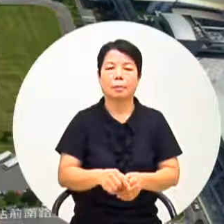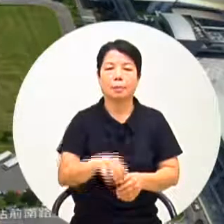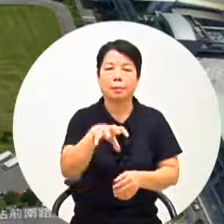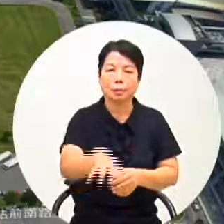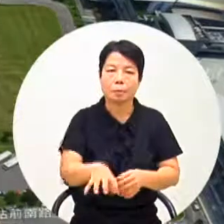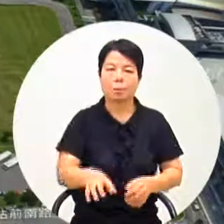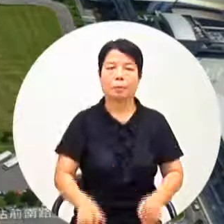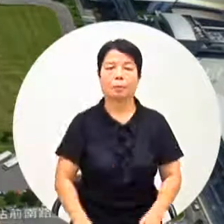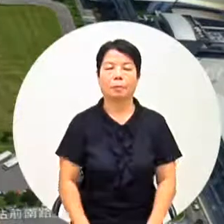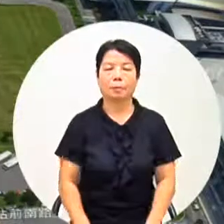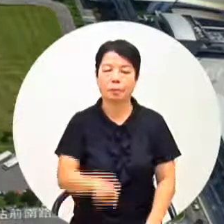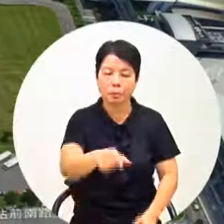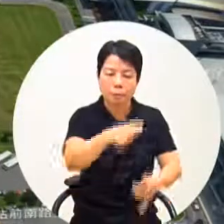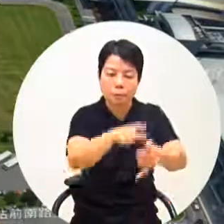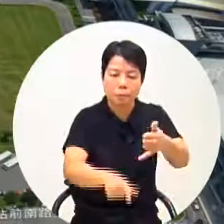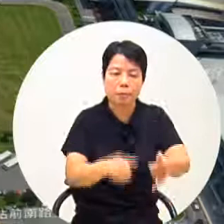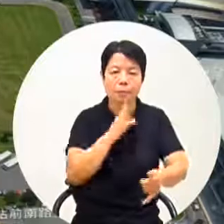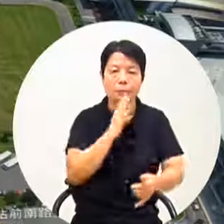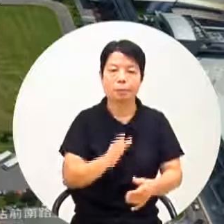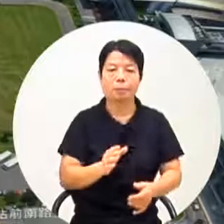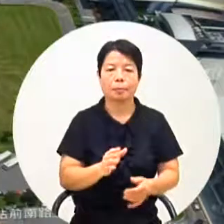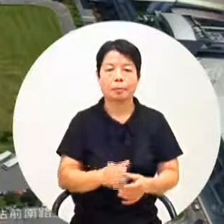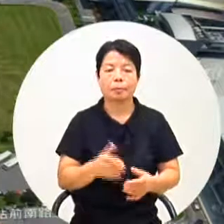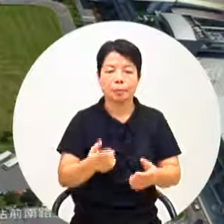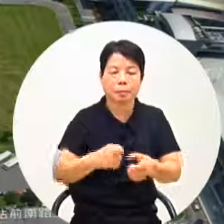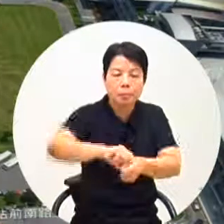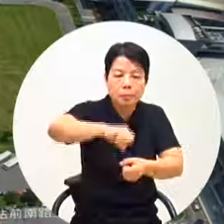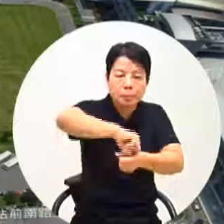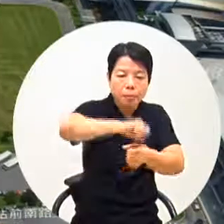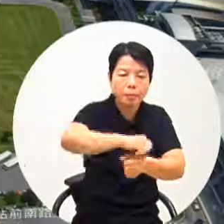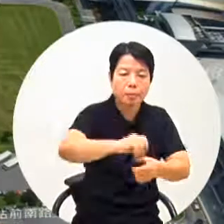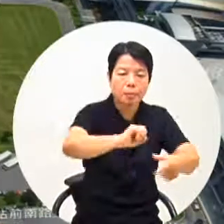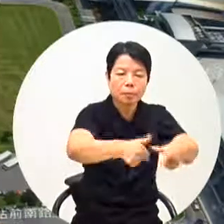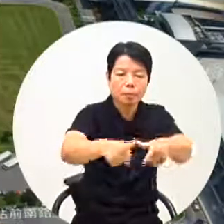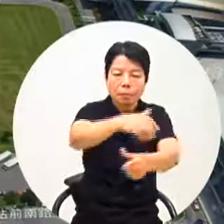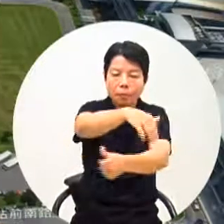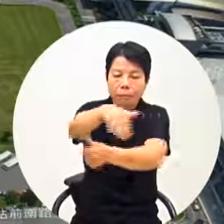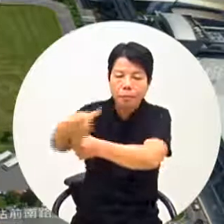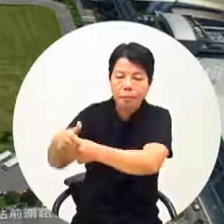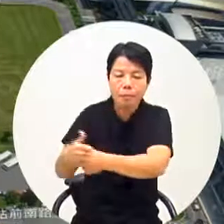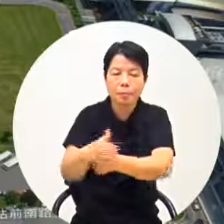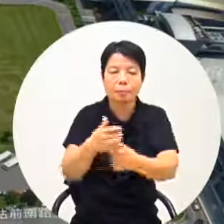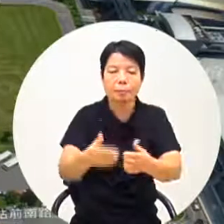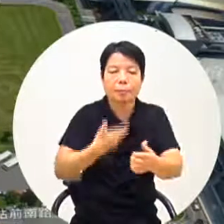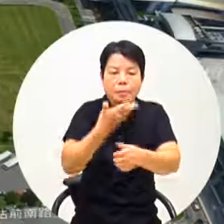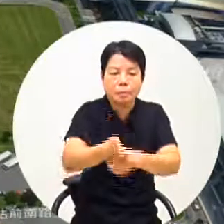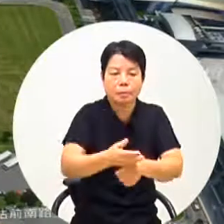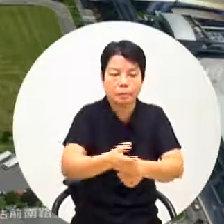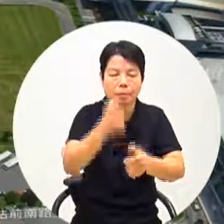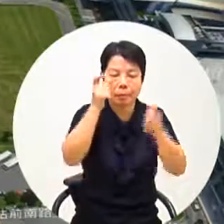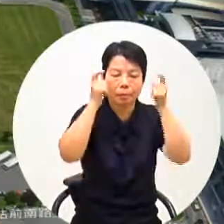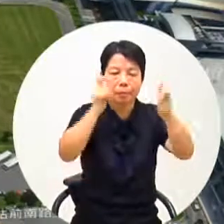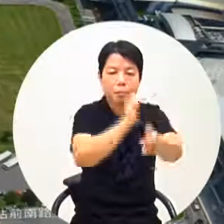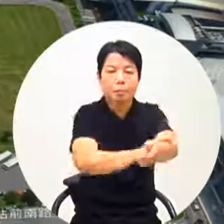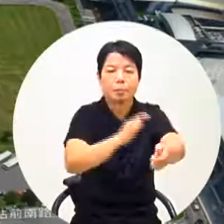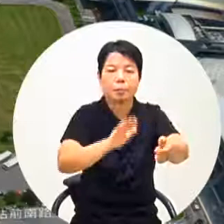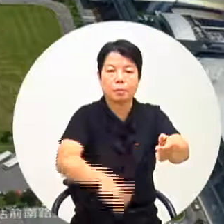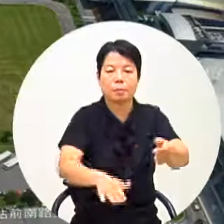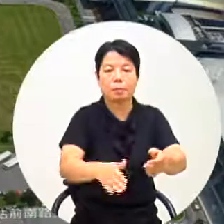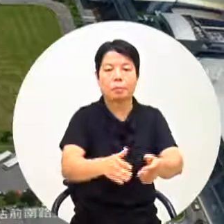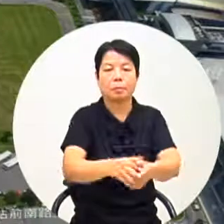那这个案子呢，本身是为了这个增加招商的诱因啊，以及调整高铁左营转运土地的使用的这